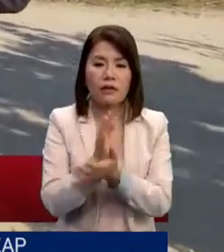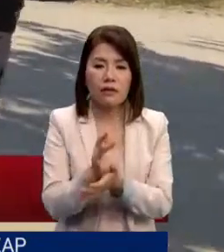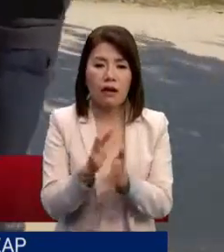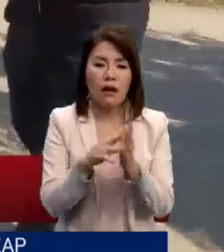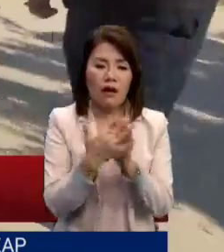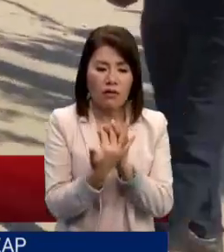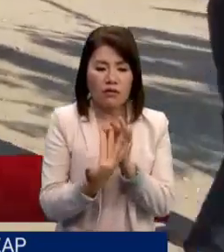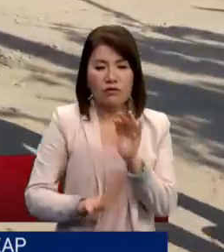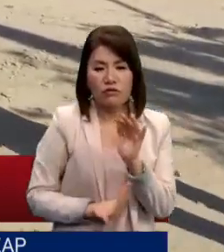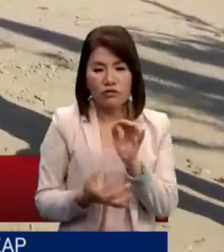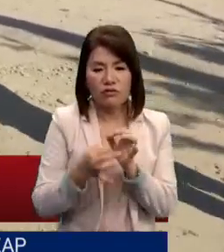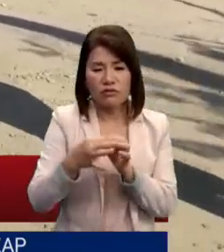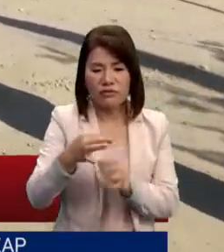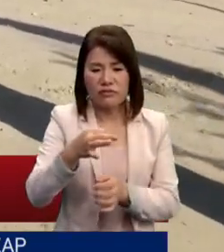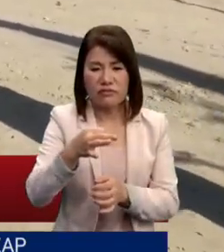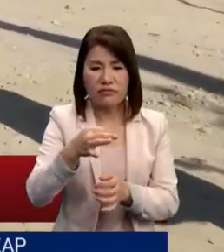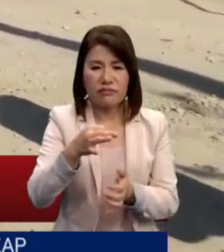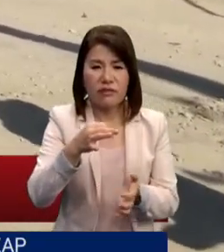жаман.